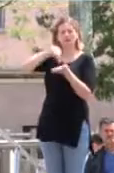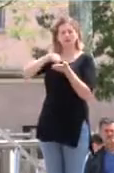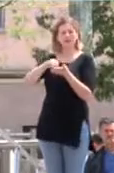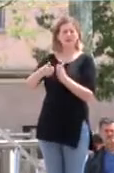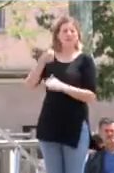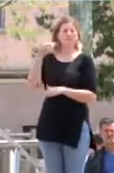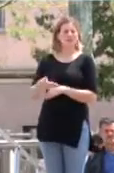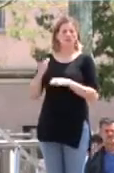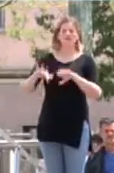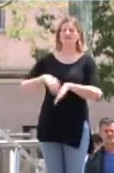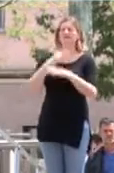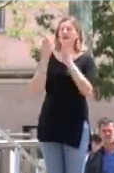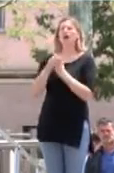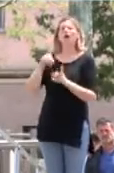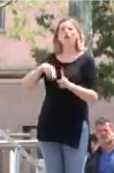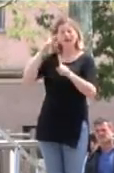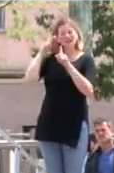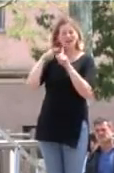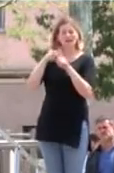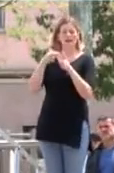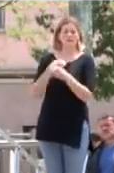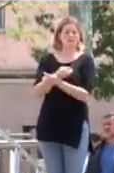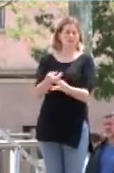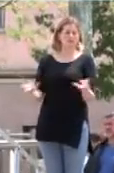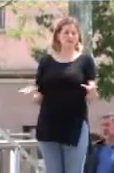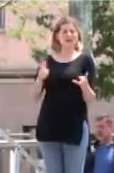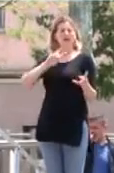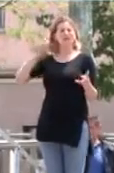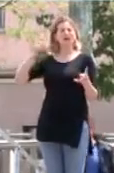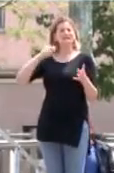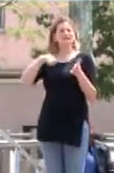món i que avui és referent per moltíssimes